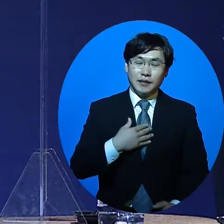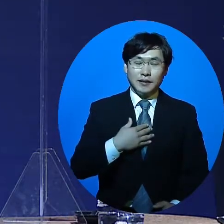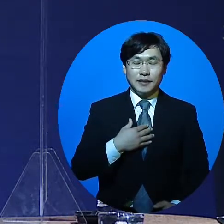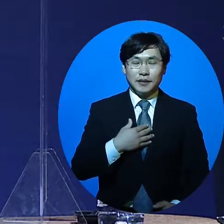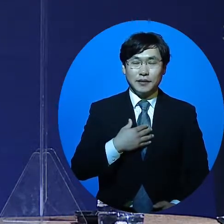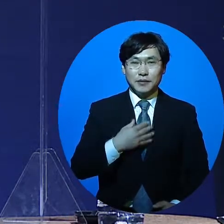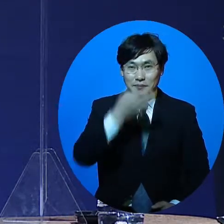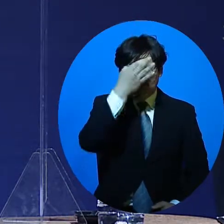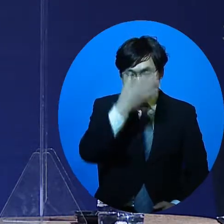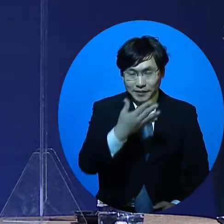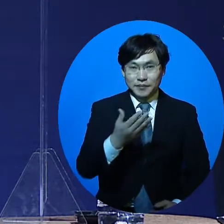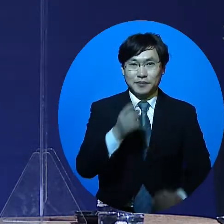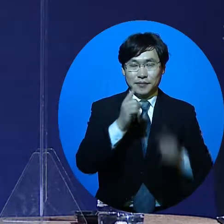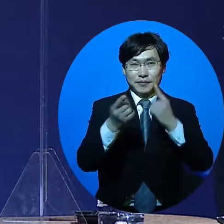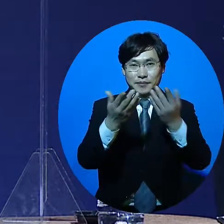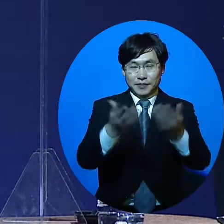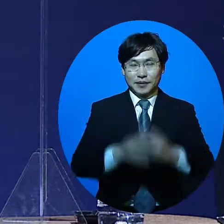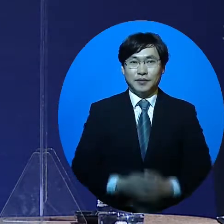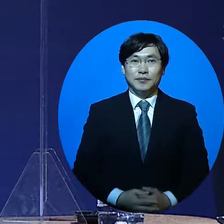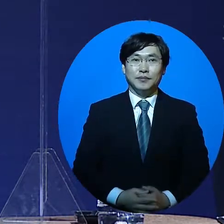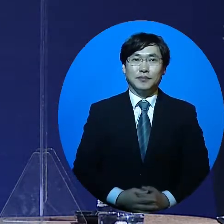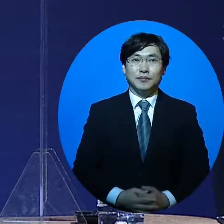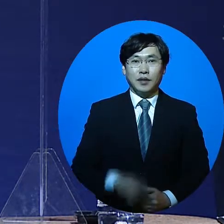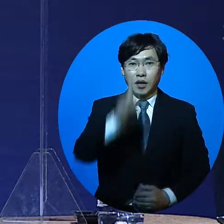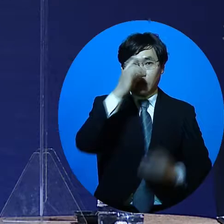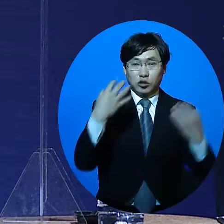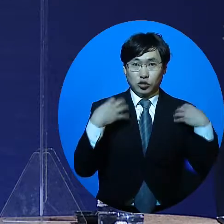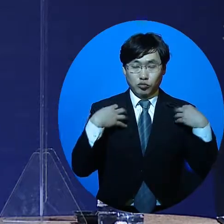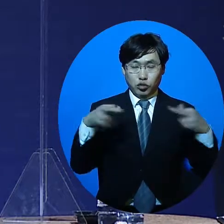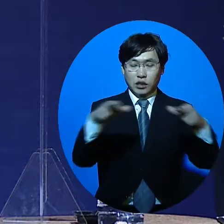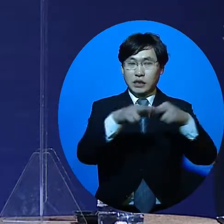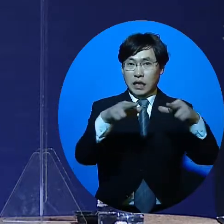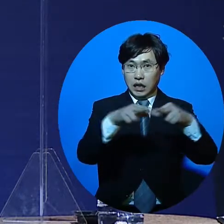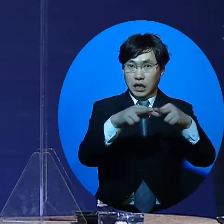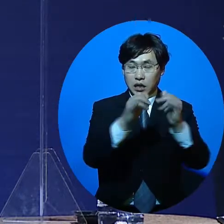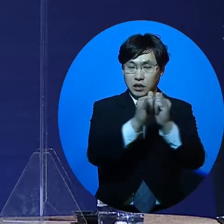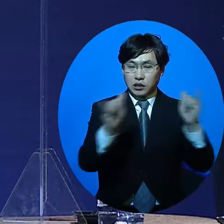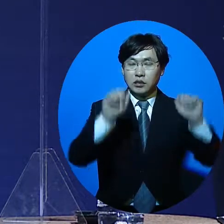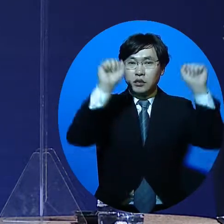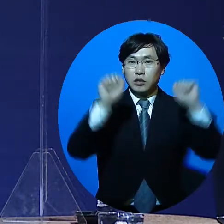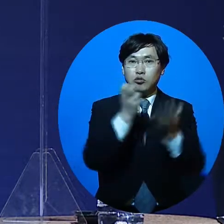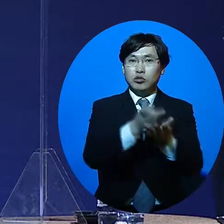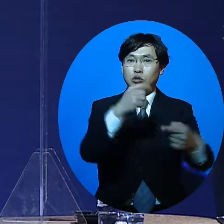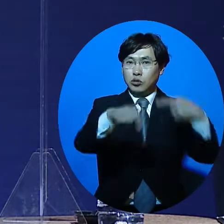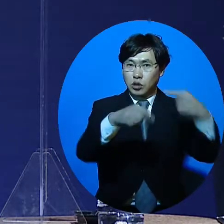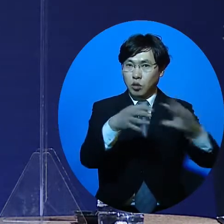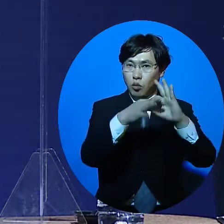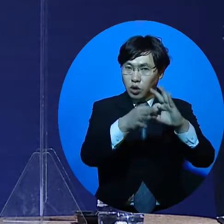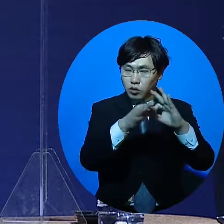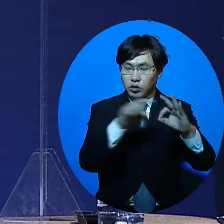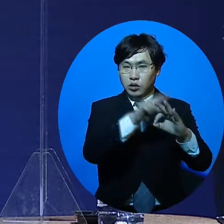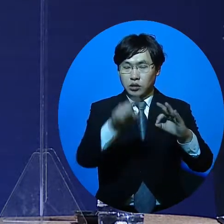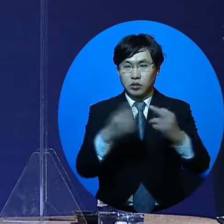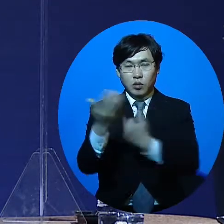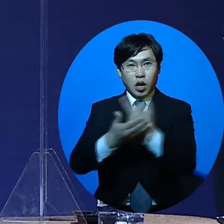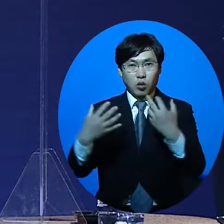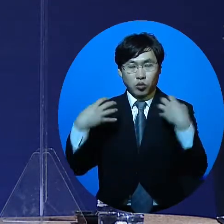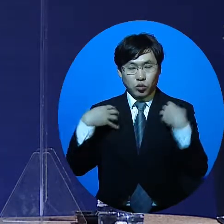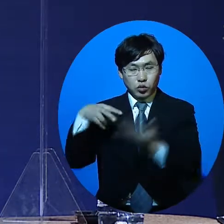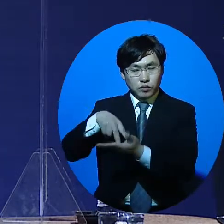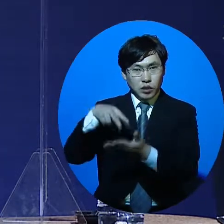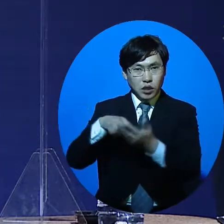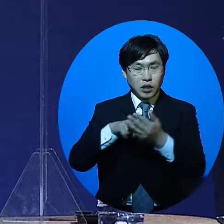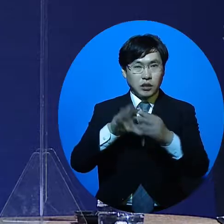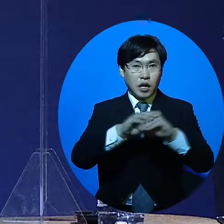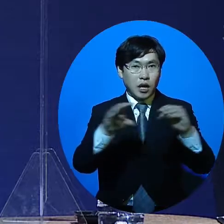주제 정부의 장애인 체육 정책 방향과 강원도 대응 방안에 대해서 우리 구봉진 교수님의